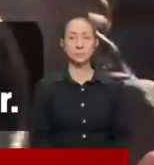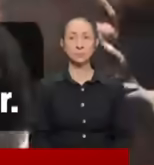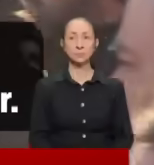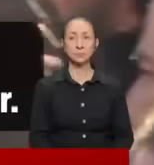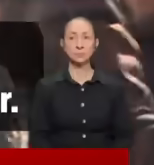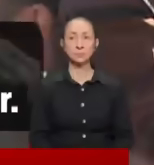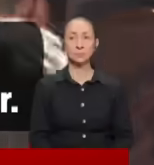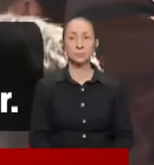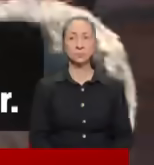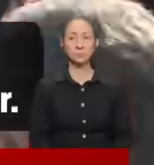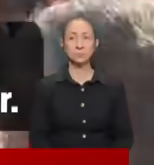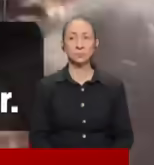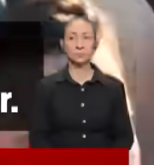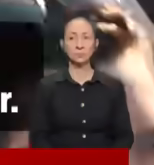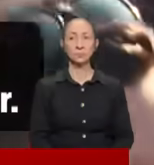Var.